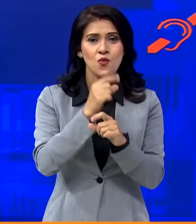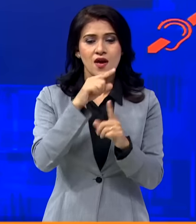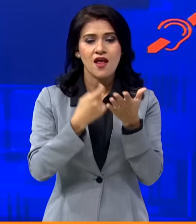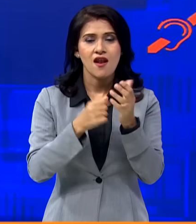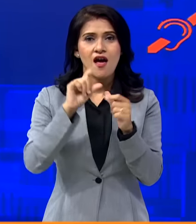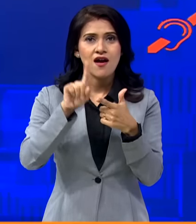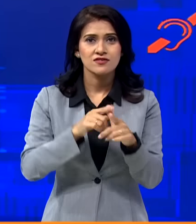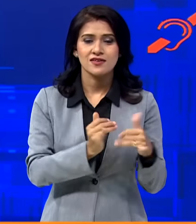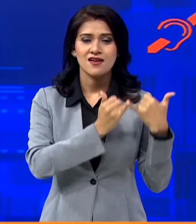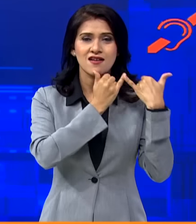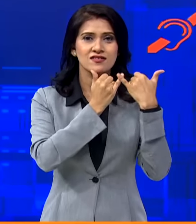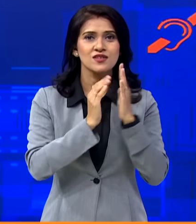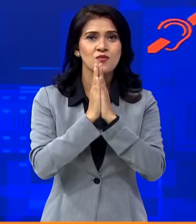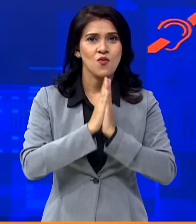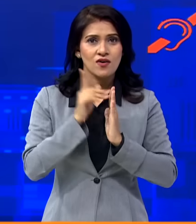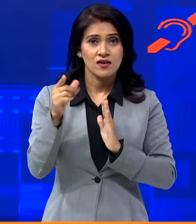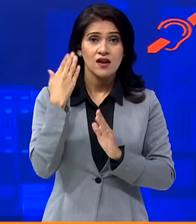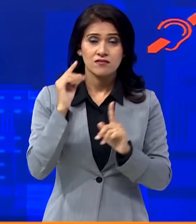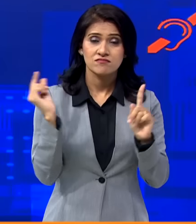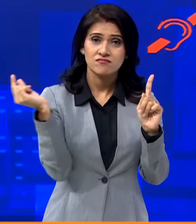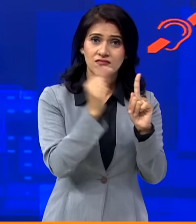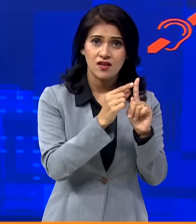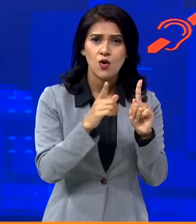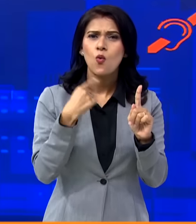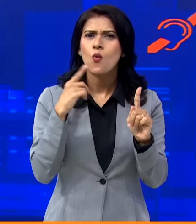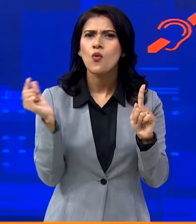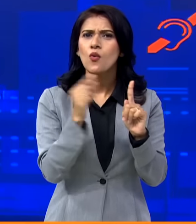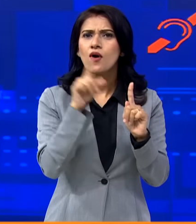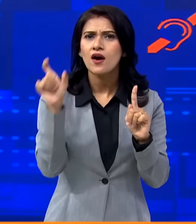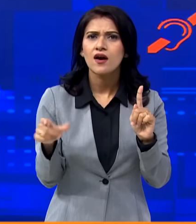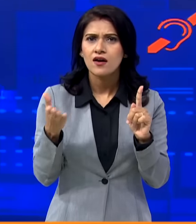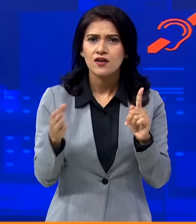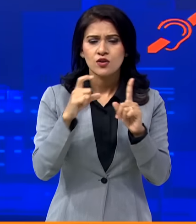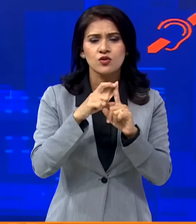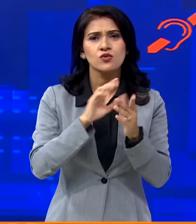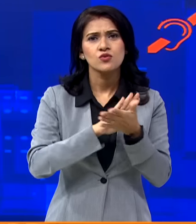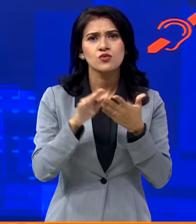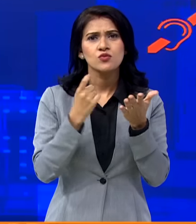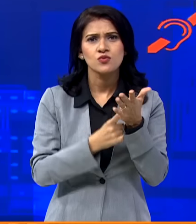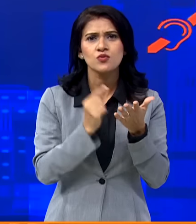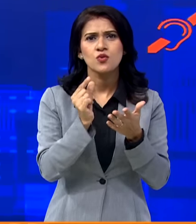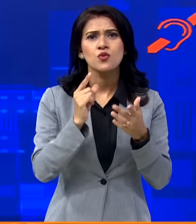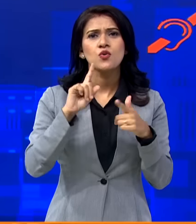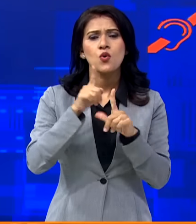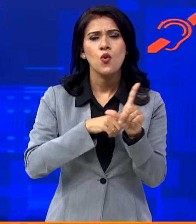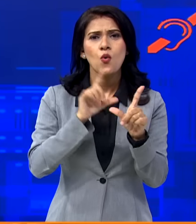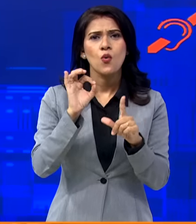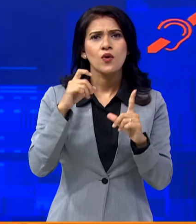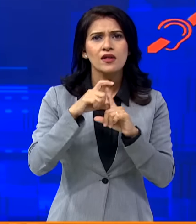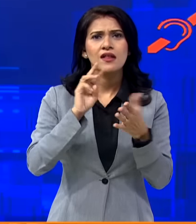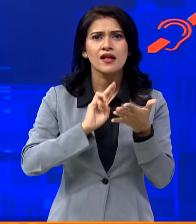को और वह दुर्योधन और दुशासन ने कहा कि तुम बहरू पय हो तुम छलिया